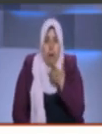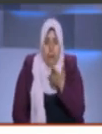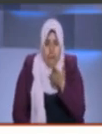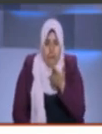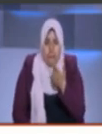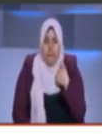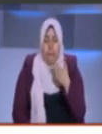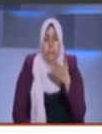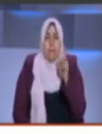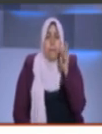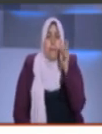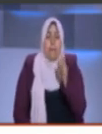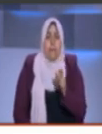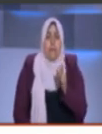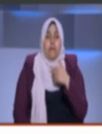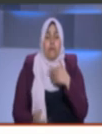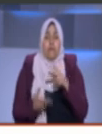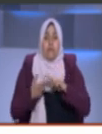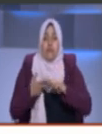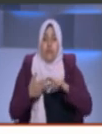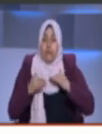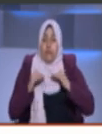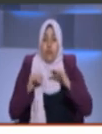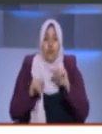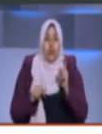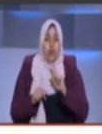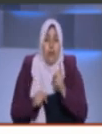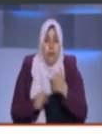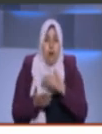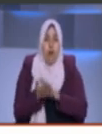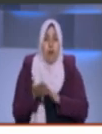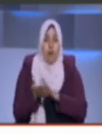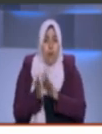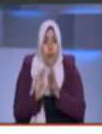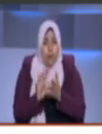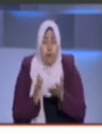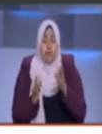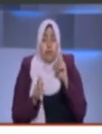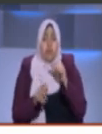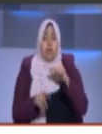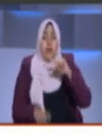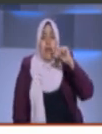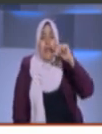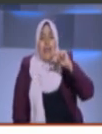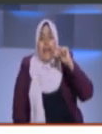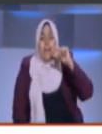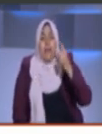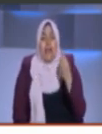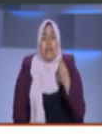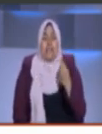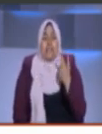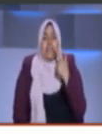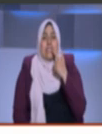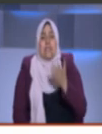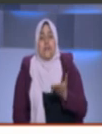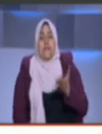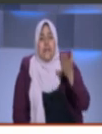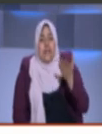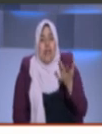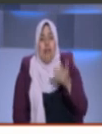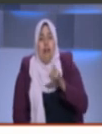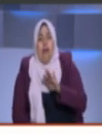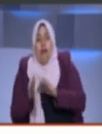يكون غير آمن للأشخاص، هذا واحد. اثنين، الجرعة قد تختلف من الكبار إلى الصغار.